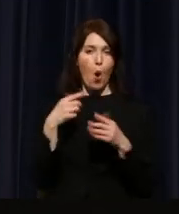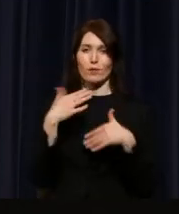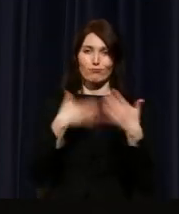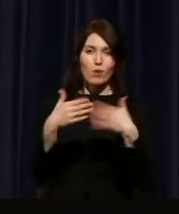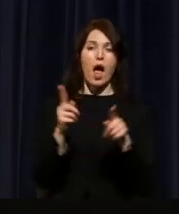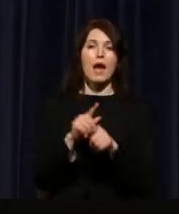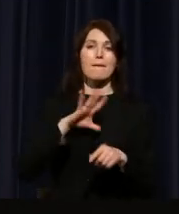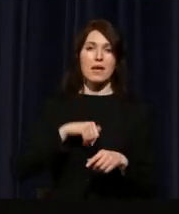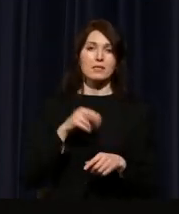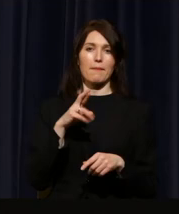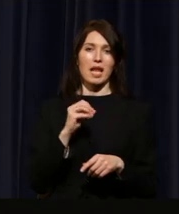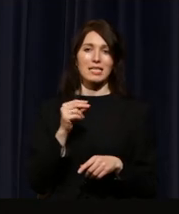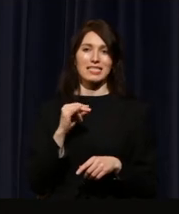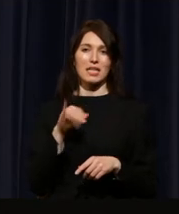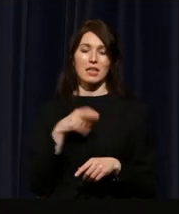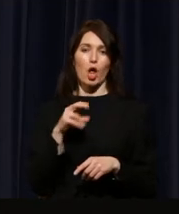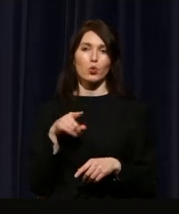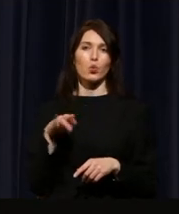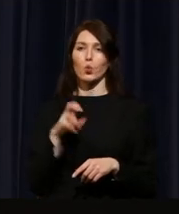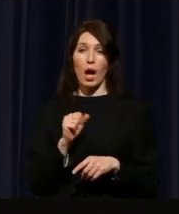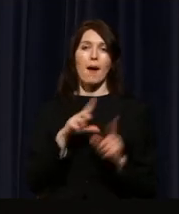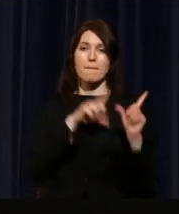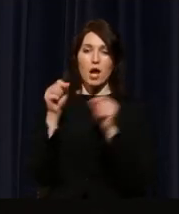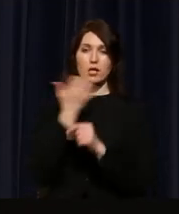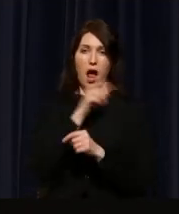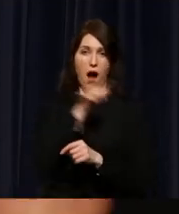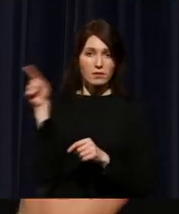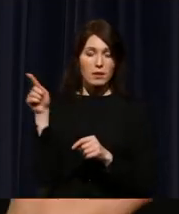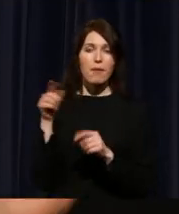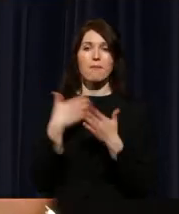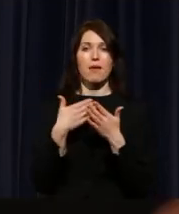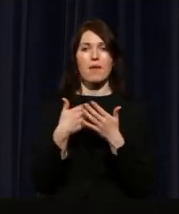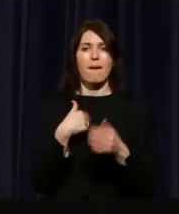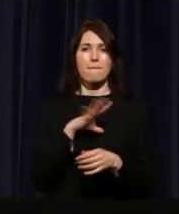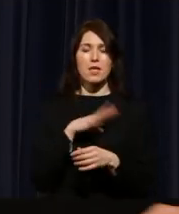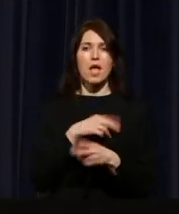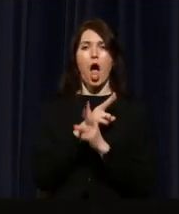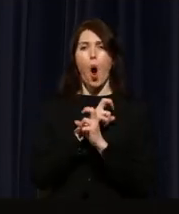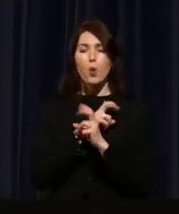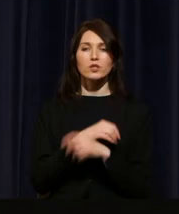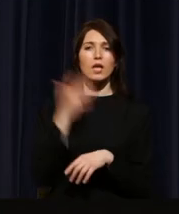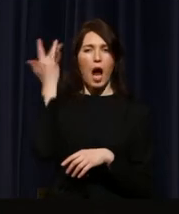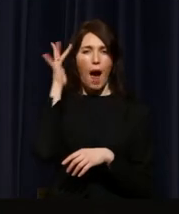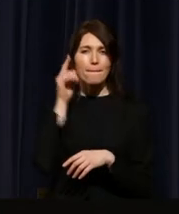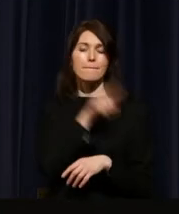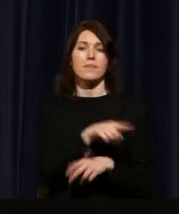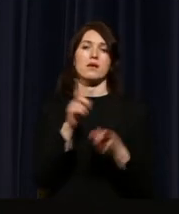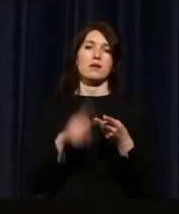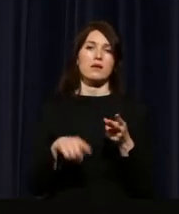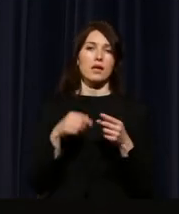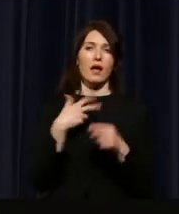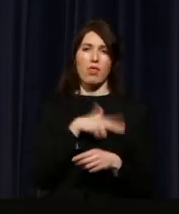Un pēc tam arī rezidentūrā mēs daudz braucam uz ārzemēm. Es esmu bijis gan Austrijā, gan Amerikas Savienotajās valstīs